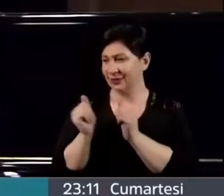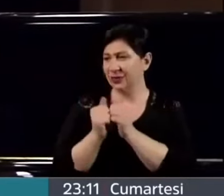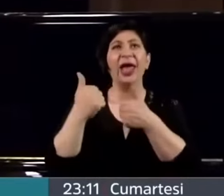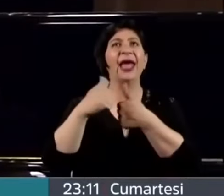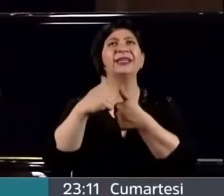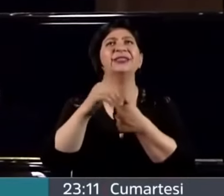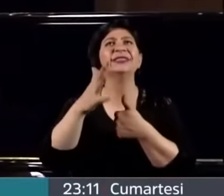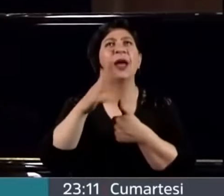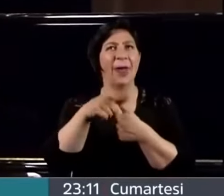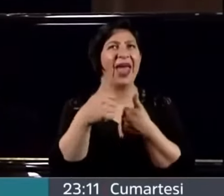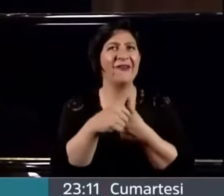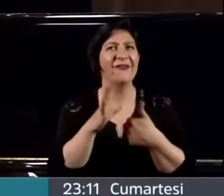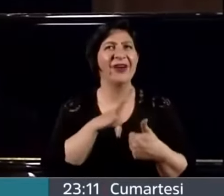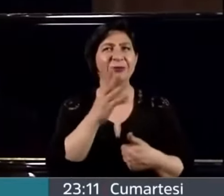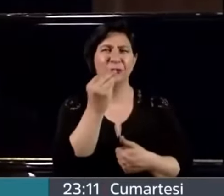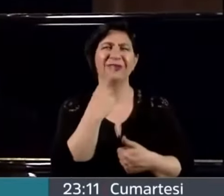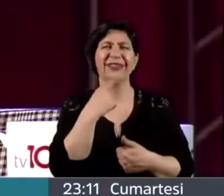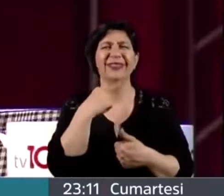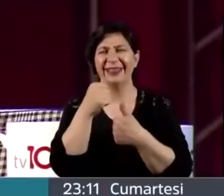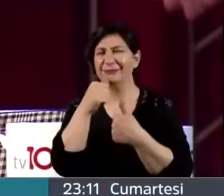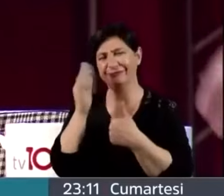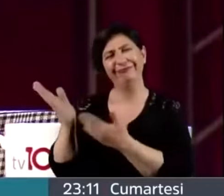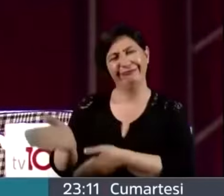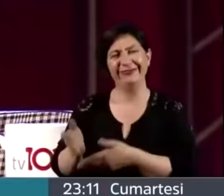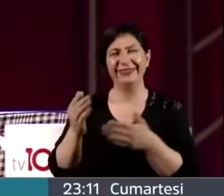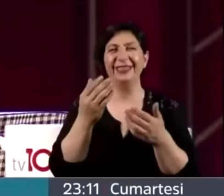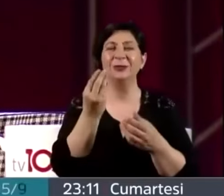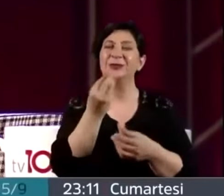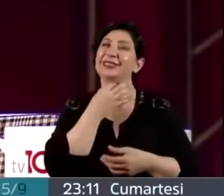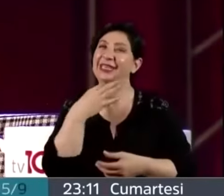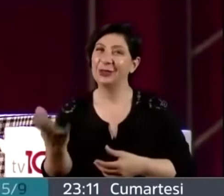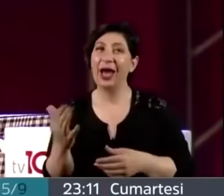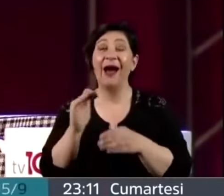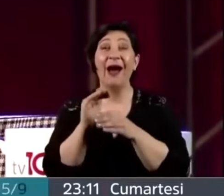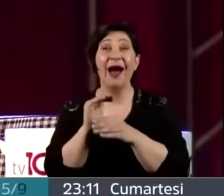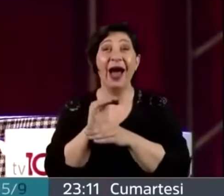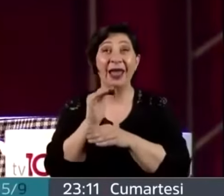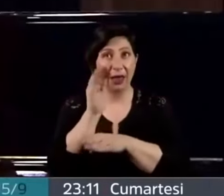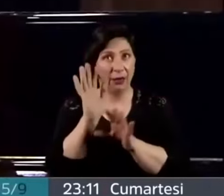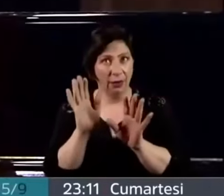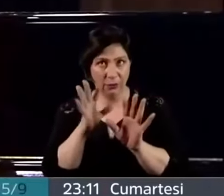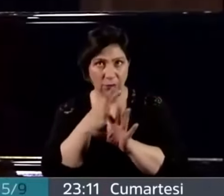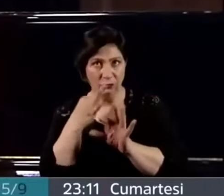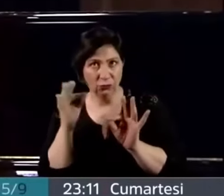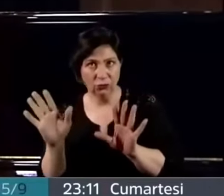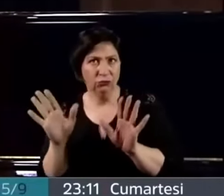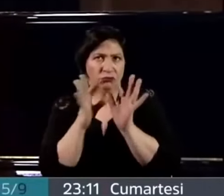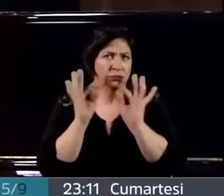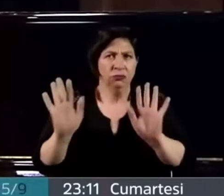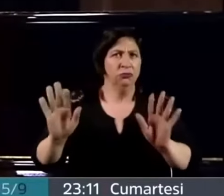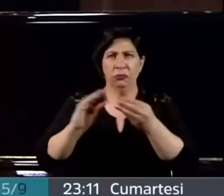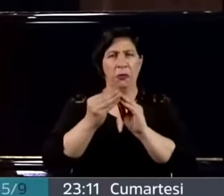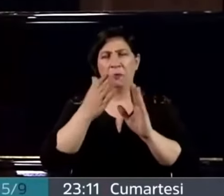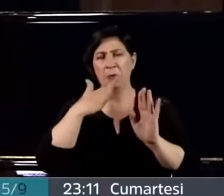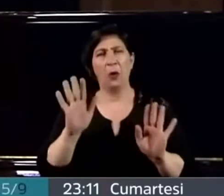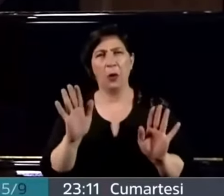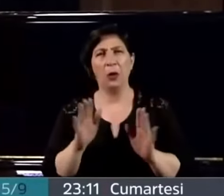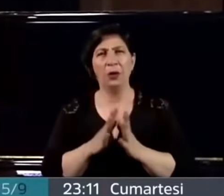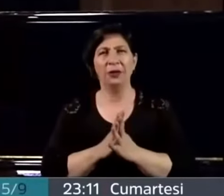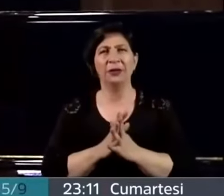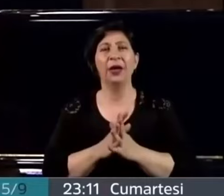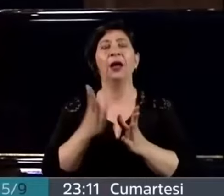eşiniz vardı o tarihte, evliydiniz. Çok tatlı adamdı, onu da çok severim. Sağ olsun. Hayatta, değil mi? Hayatta. Mutlu, mutlu. Evet. Hala